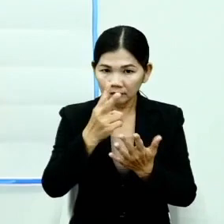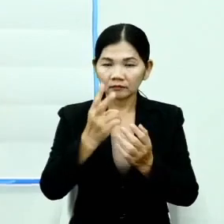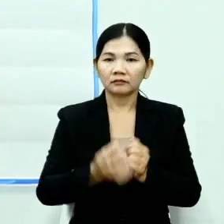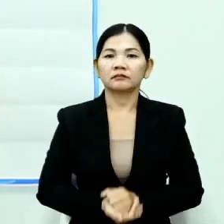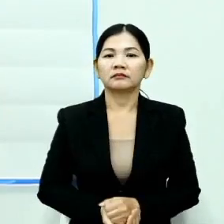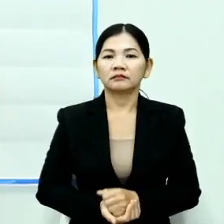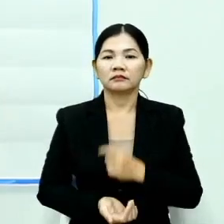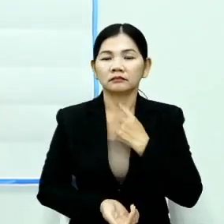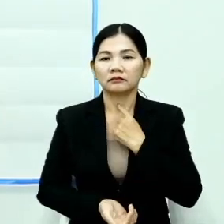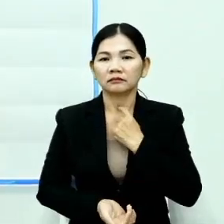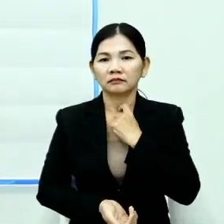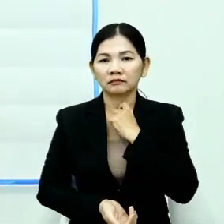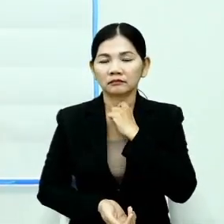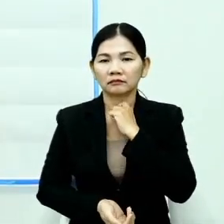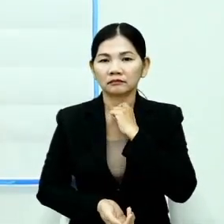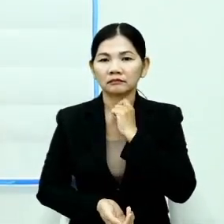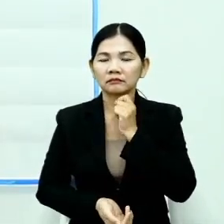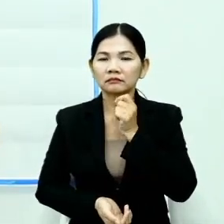គ្នា